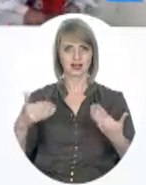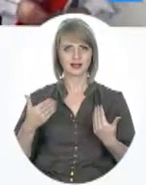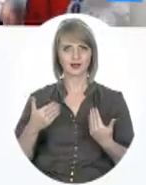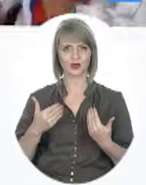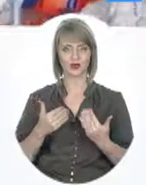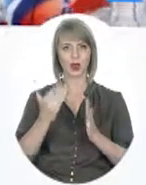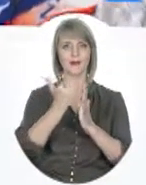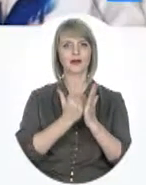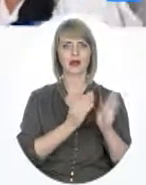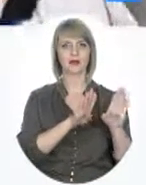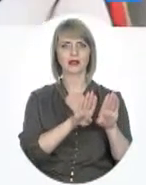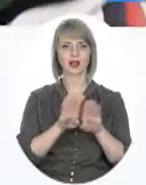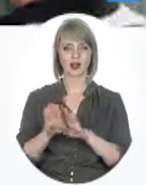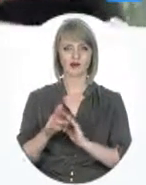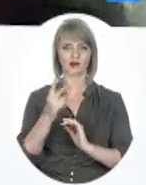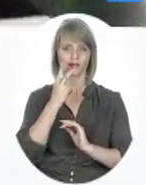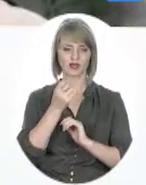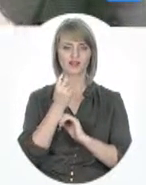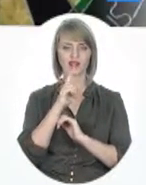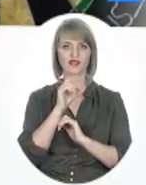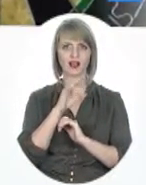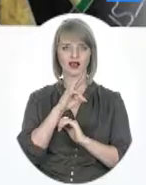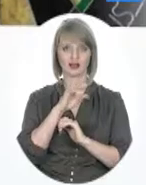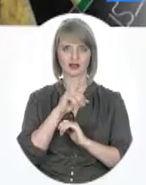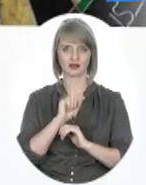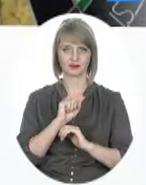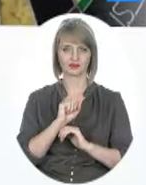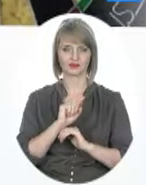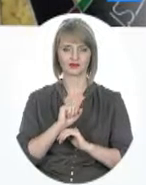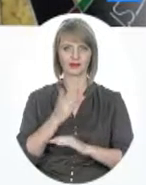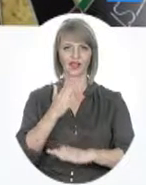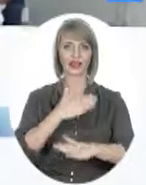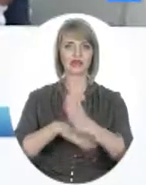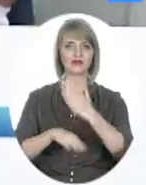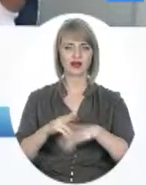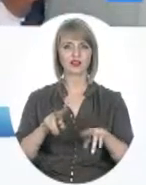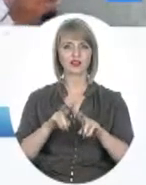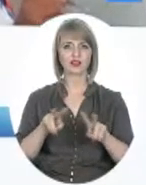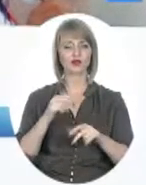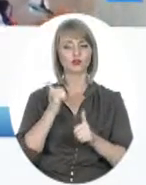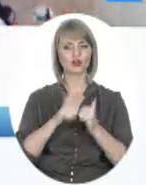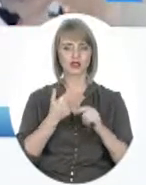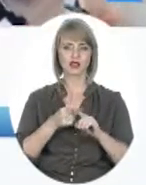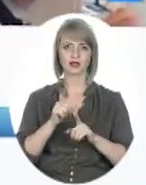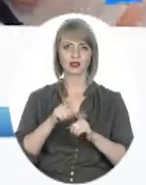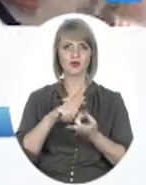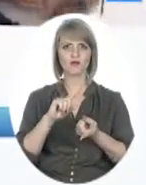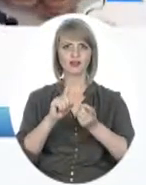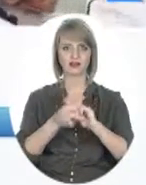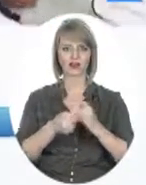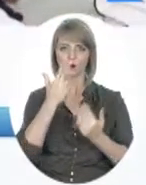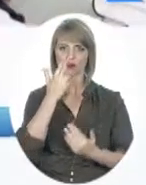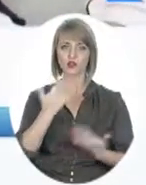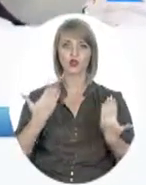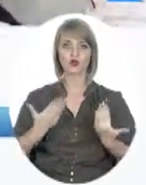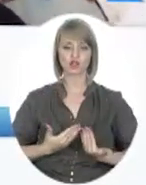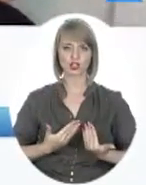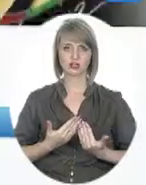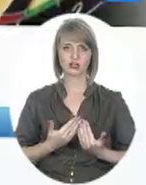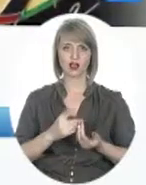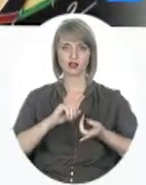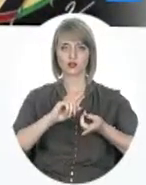Здравствуйте. Программа «На равных» в эфире 12 канала. Инвалидность, как часто это слово переворачивает привычную жизнь с